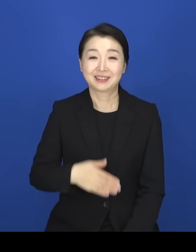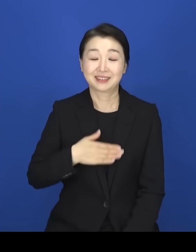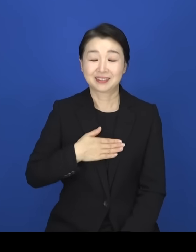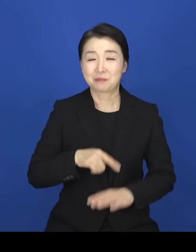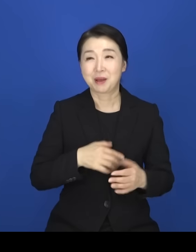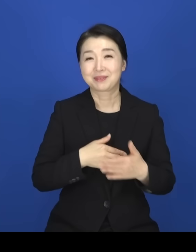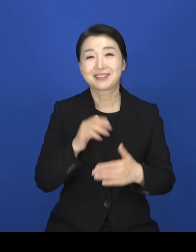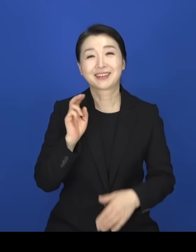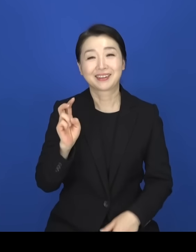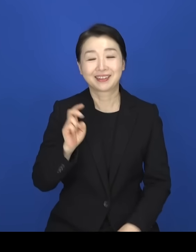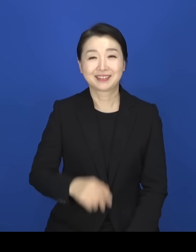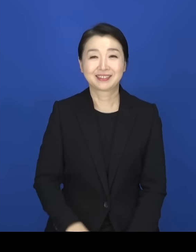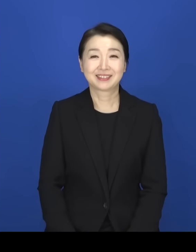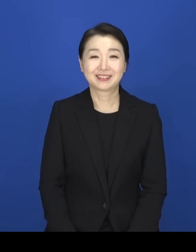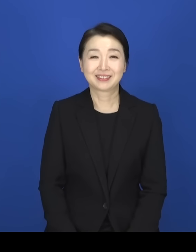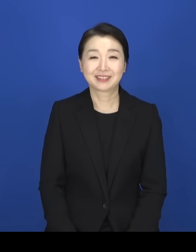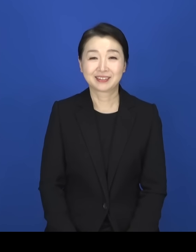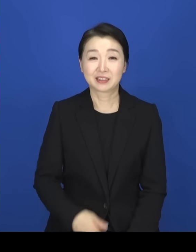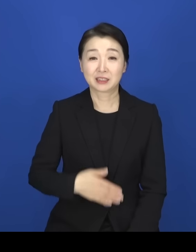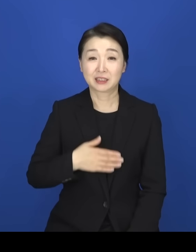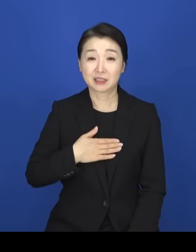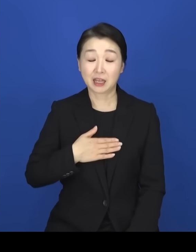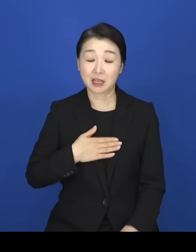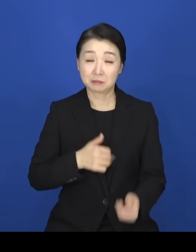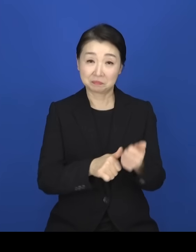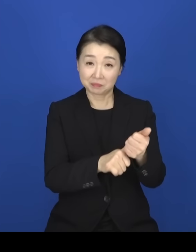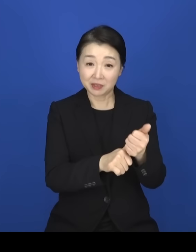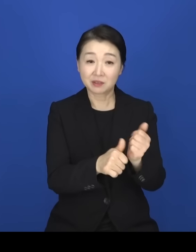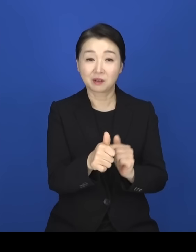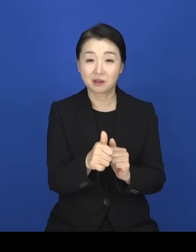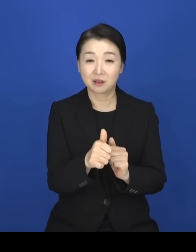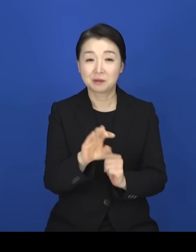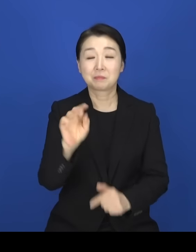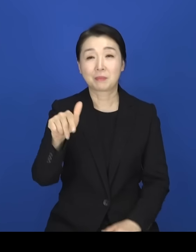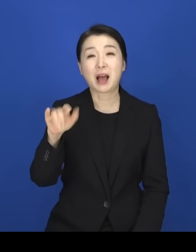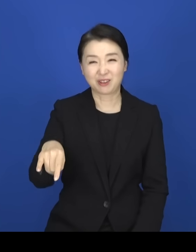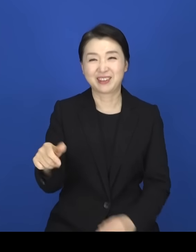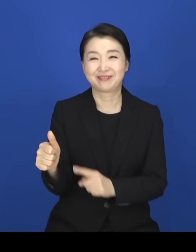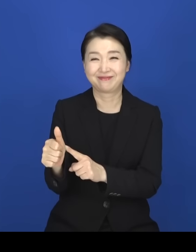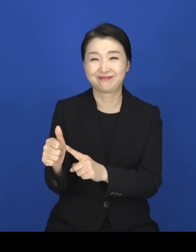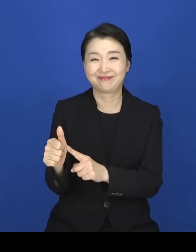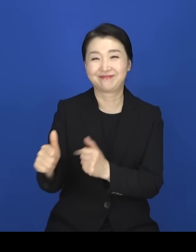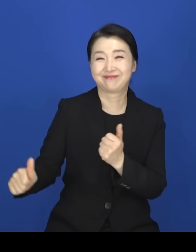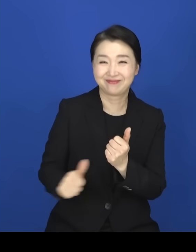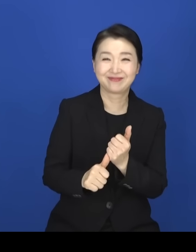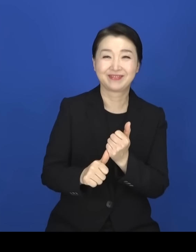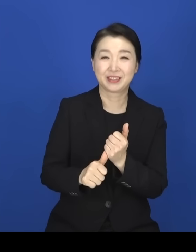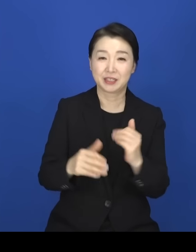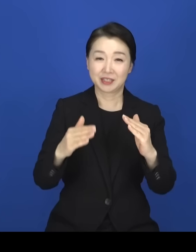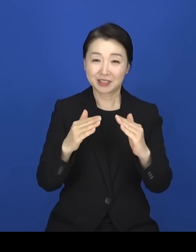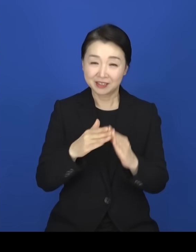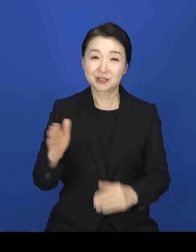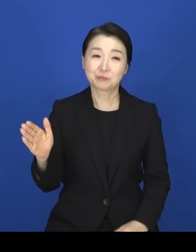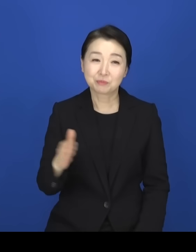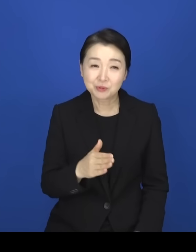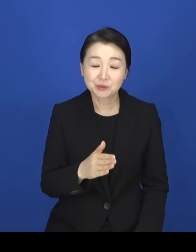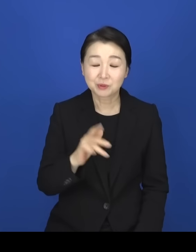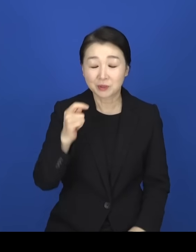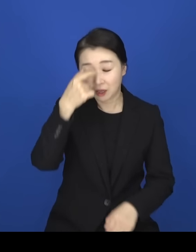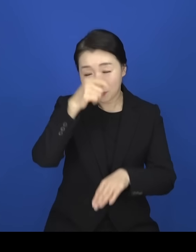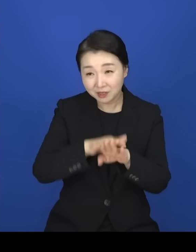수 있잖아요. 네네. 하지만 오늘 저의 매니저가 예. 박위 매니저였기 때문에 제 집에서부터 예. 새벽